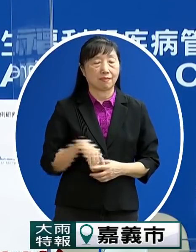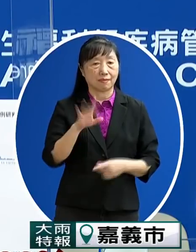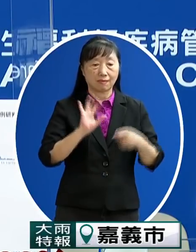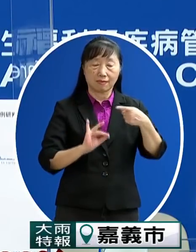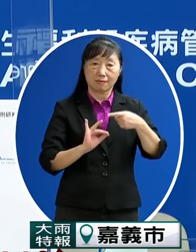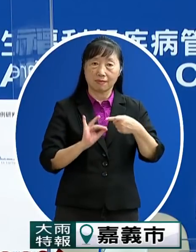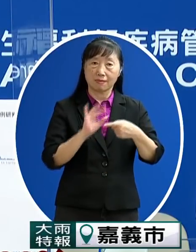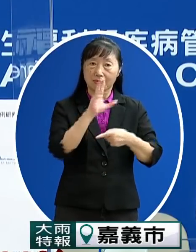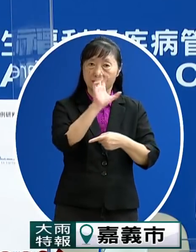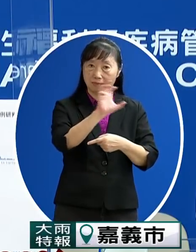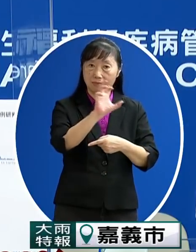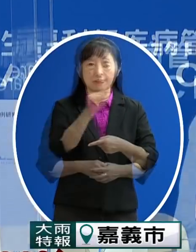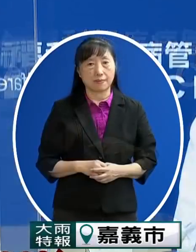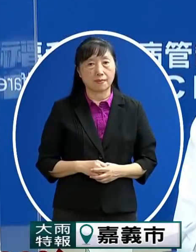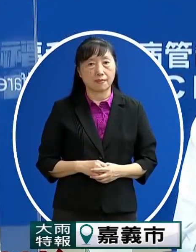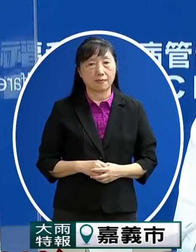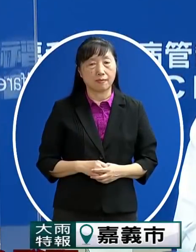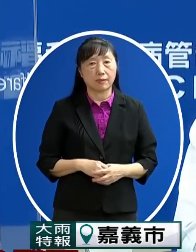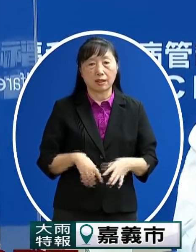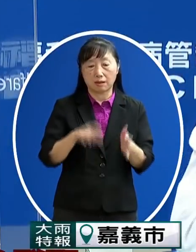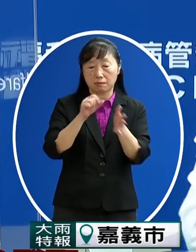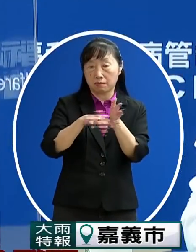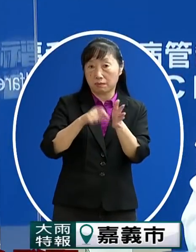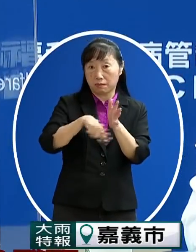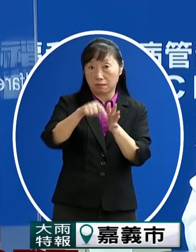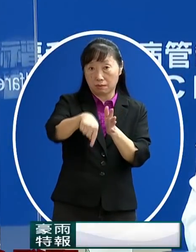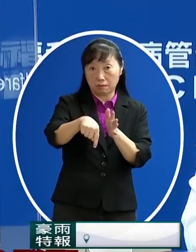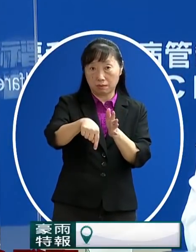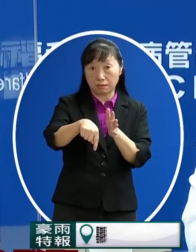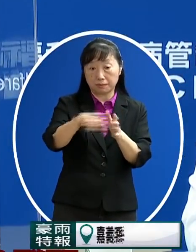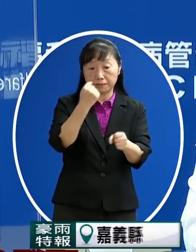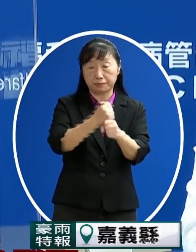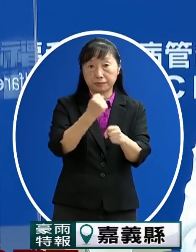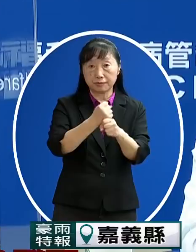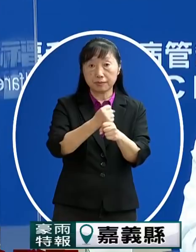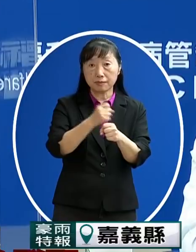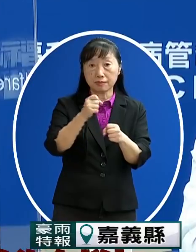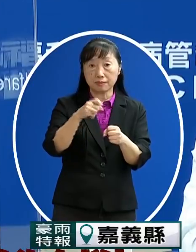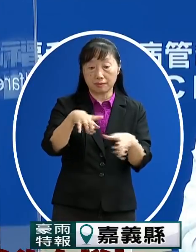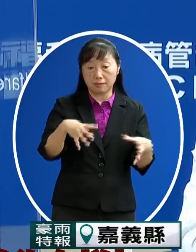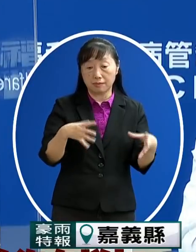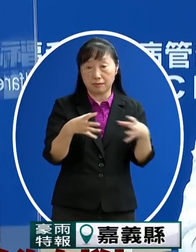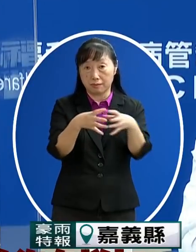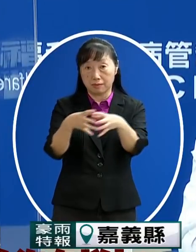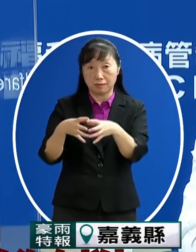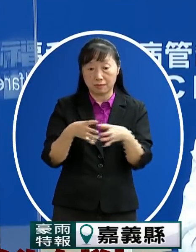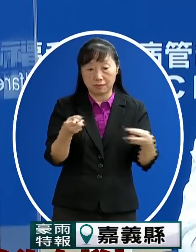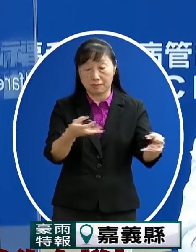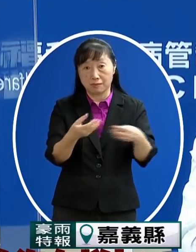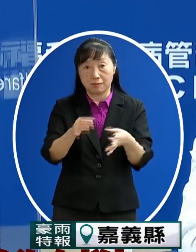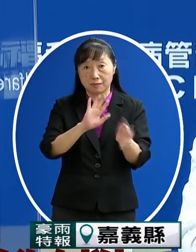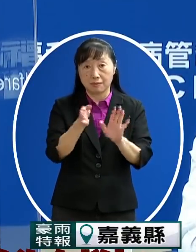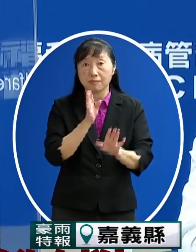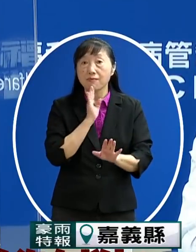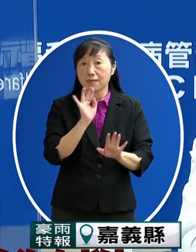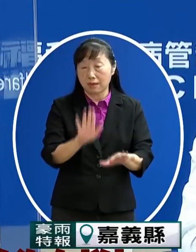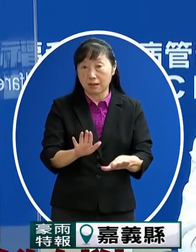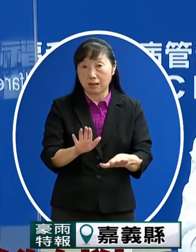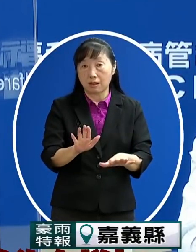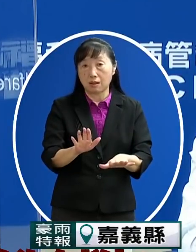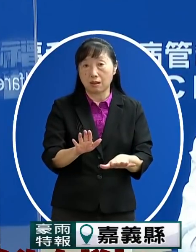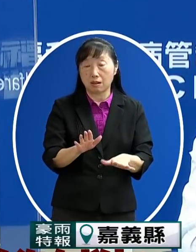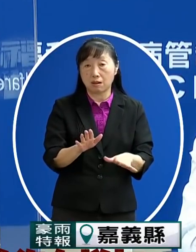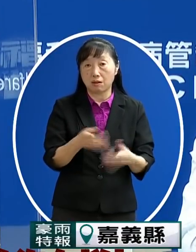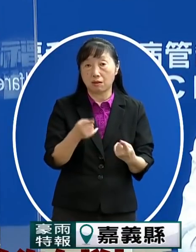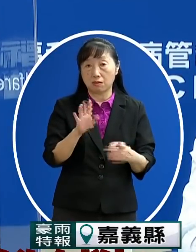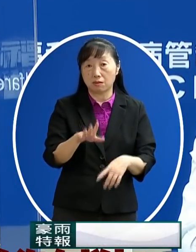分比也到89%。在嘉义县这个职场的群聚，那相关的整体的确诊的